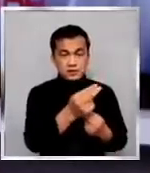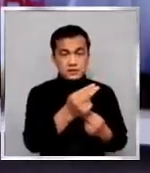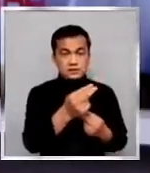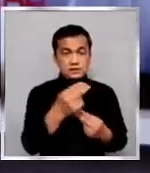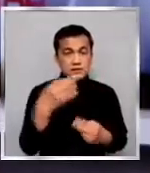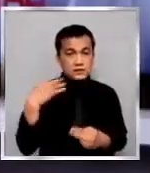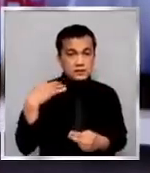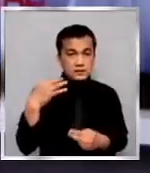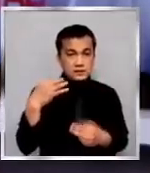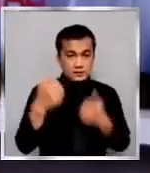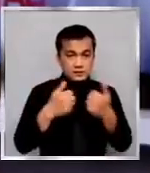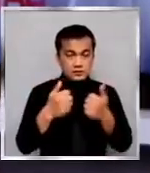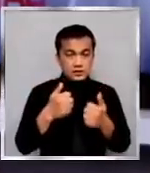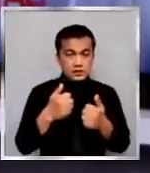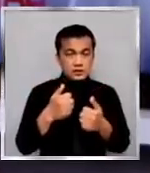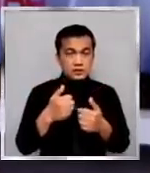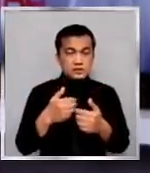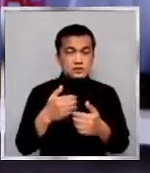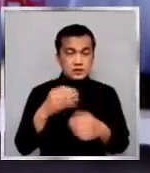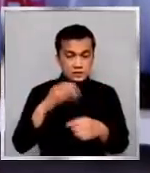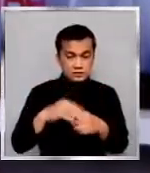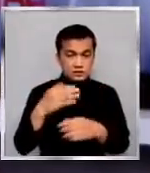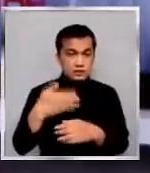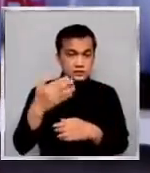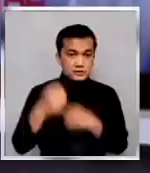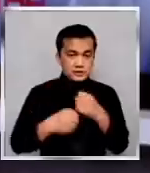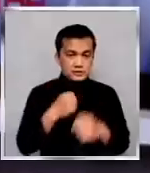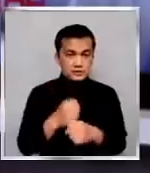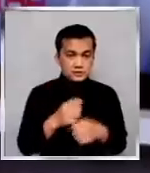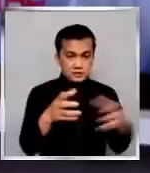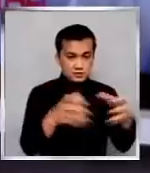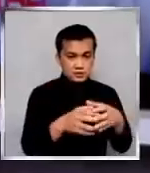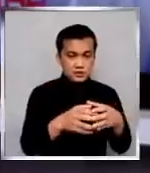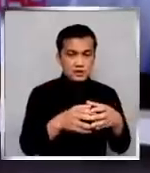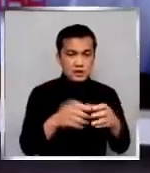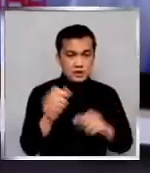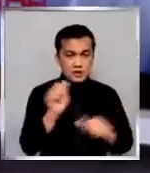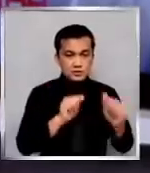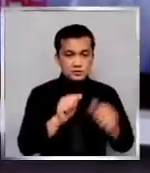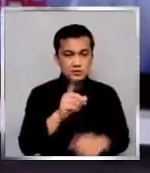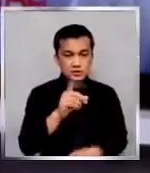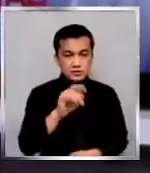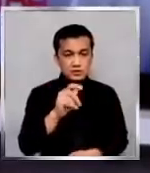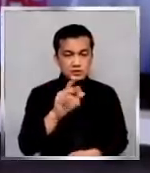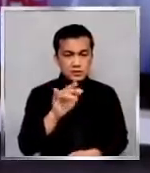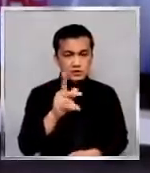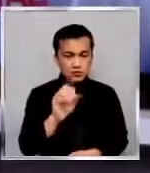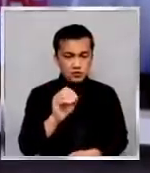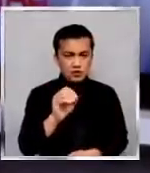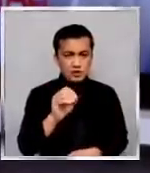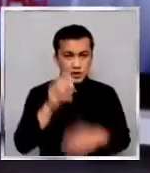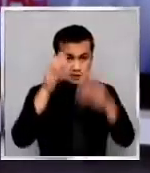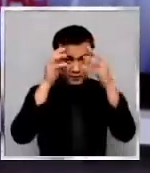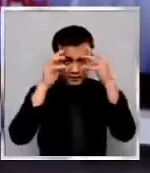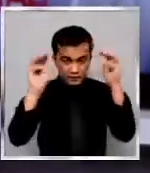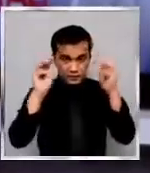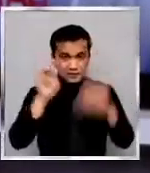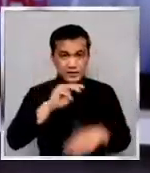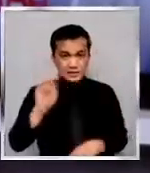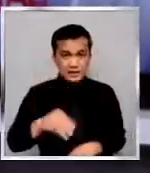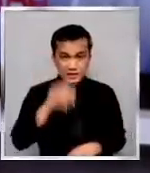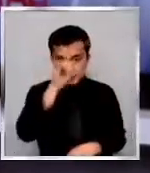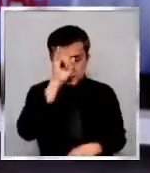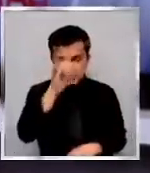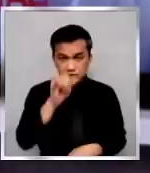sa eleksyon po ng partidong Aksyon Demokratiko ang alkalde ng lungsod ng Manila, Isko Moreno. Si Vice President Leni Robredo